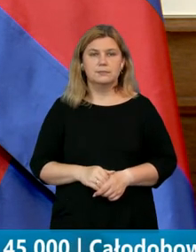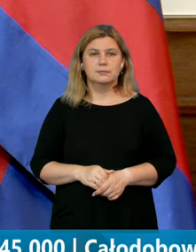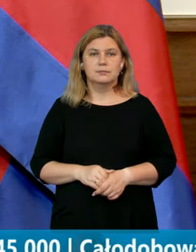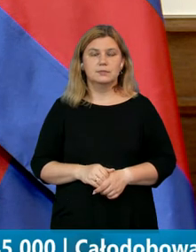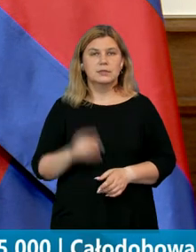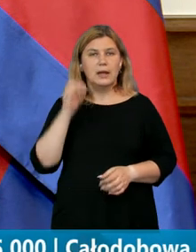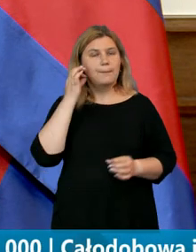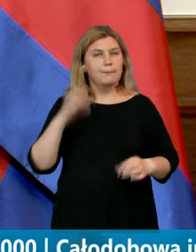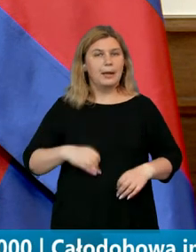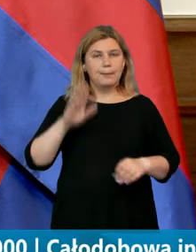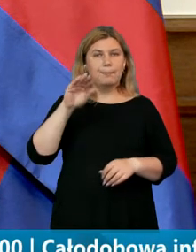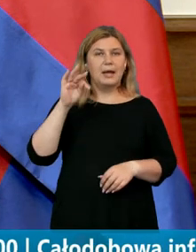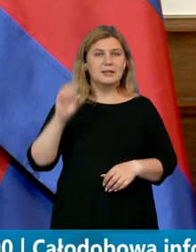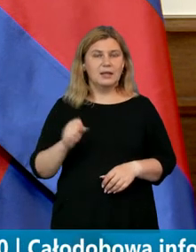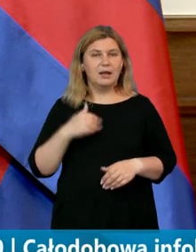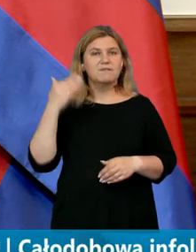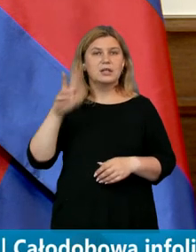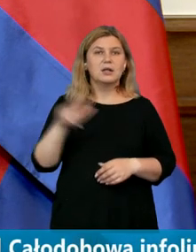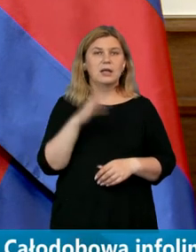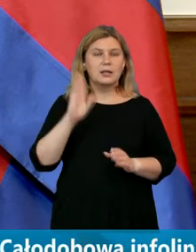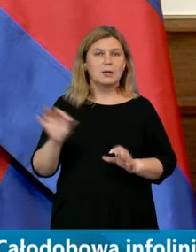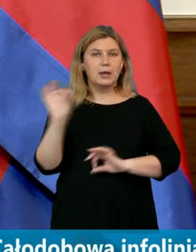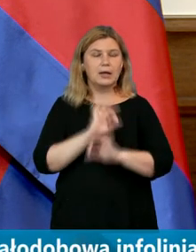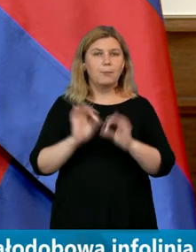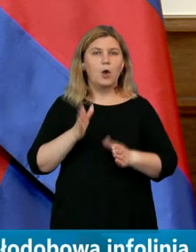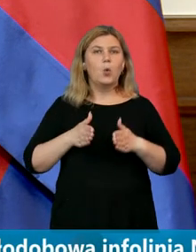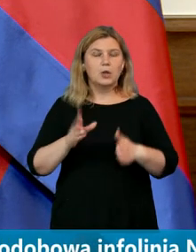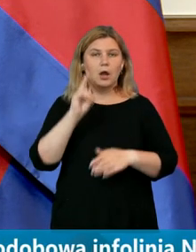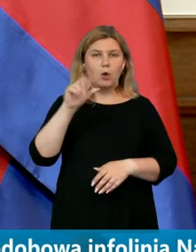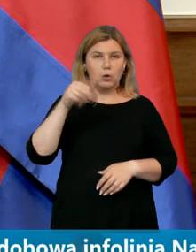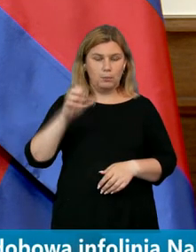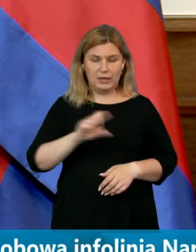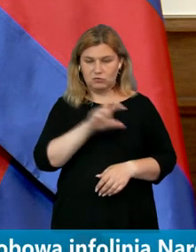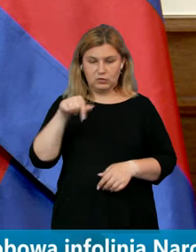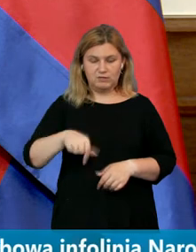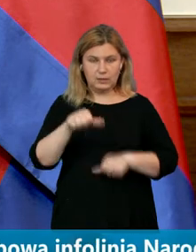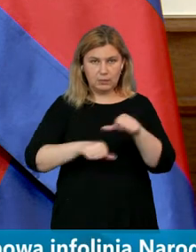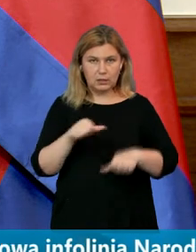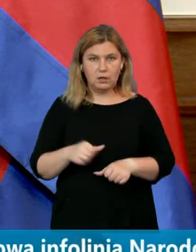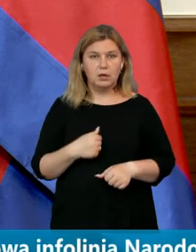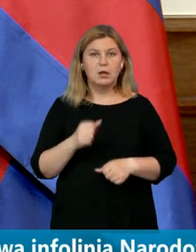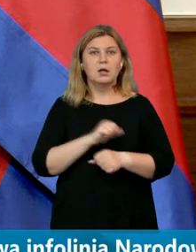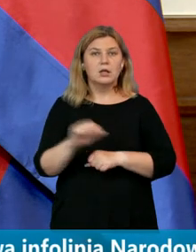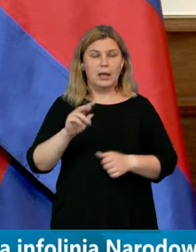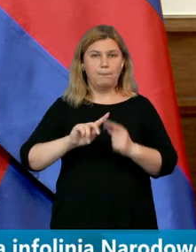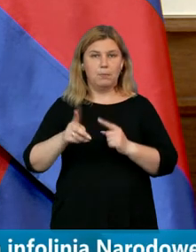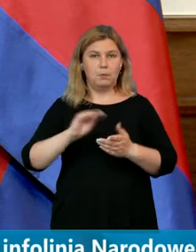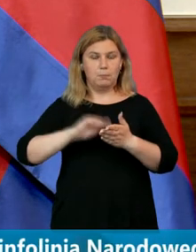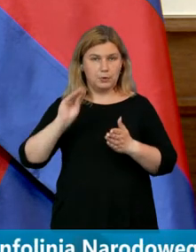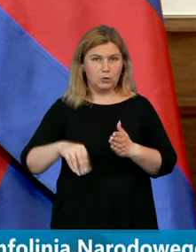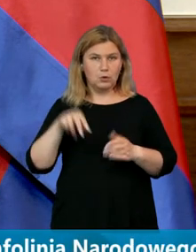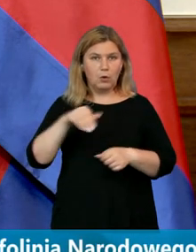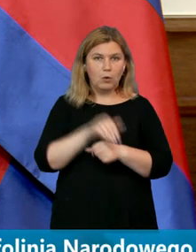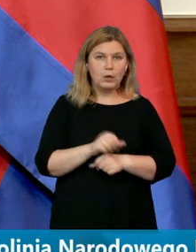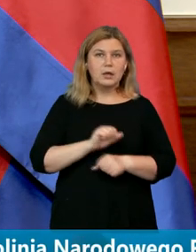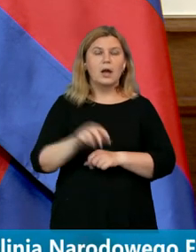Pani Beata. Witam, kiedy będzie remont ulicy Kolumba, czy jeszcze w tym roku? Pani Beato, no jesteśmy po podpisaniu umowy, trwają uzgodnienia